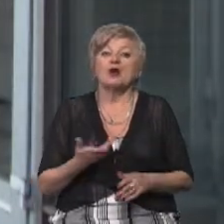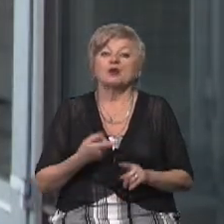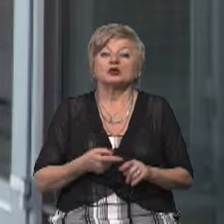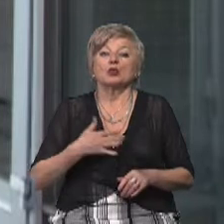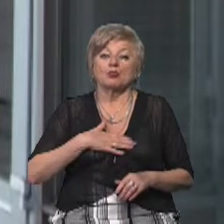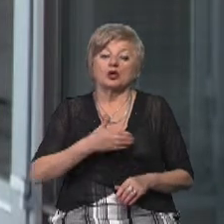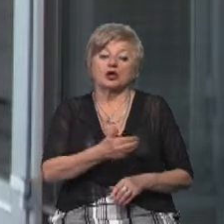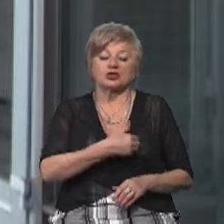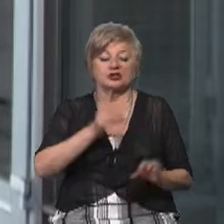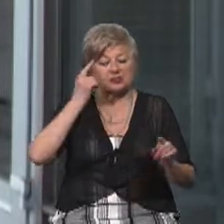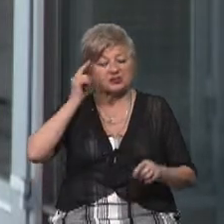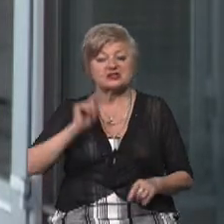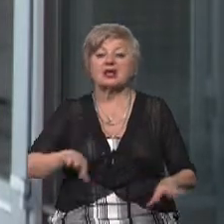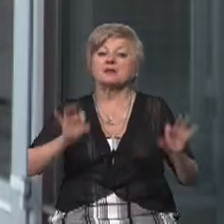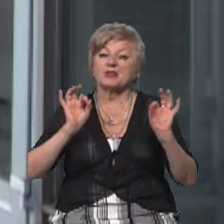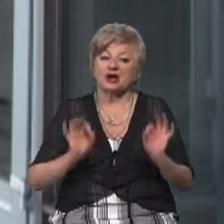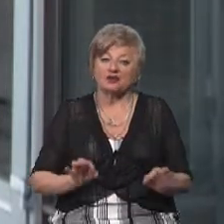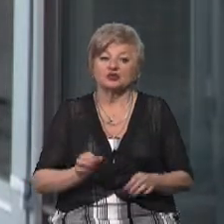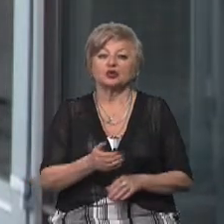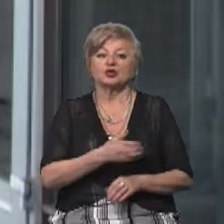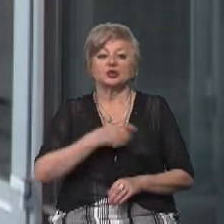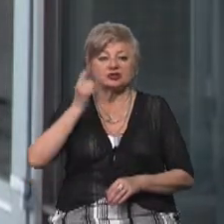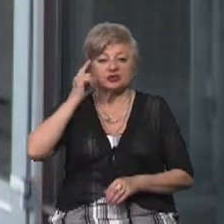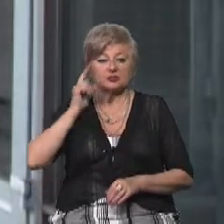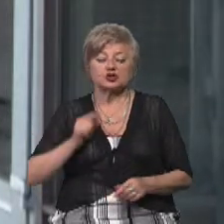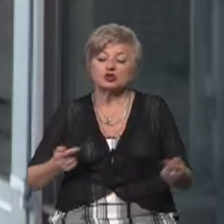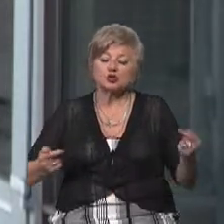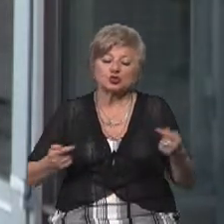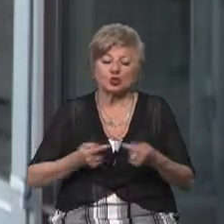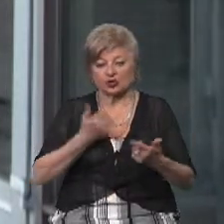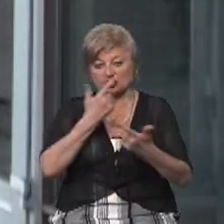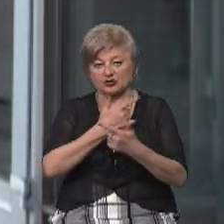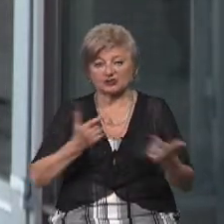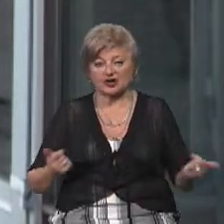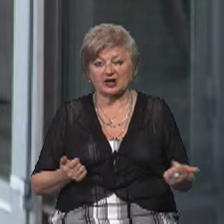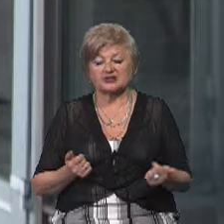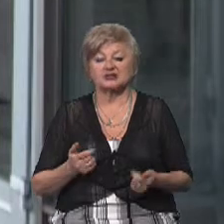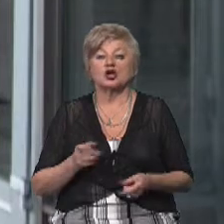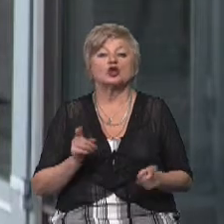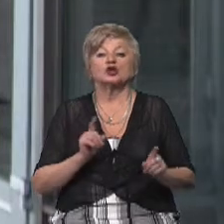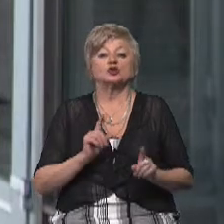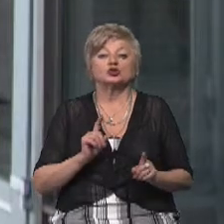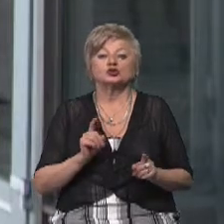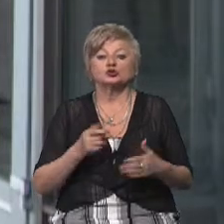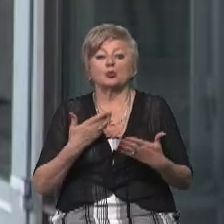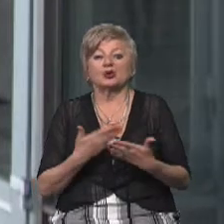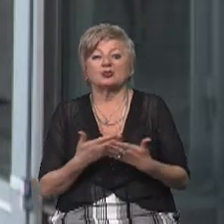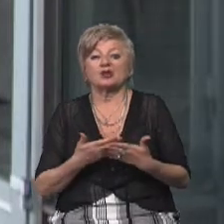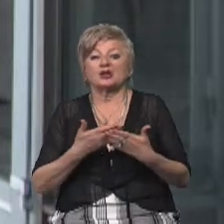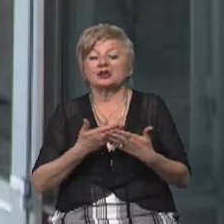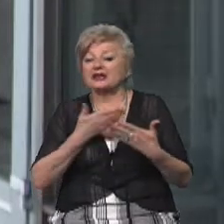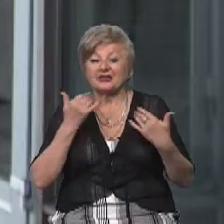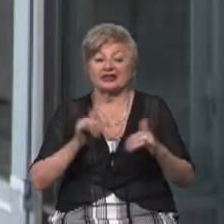хочемо знати правду, ми хочемо знати достовірну інформацію, чим вона підтверджена, що немає